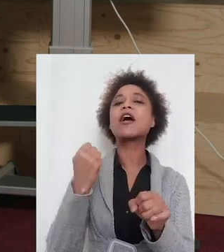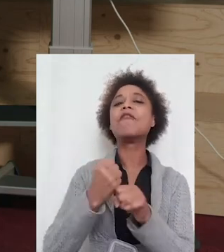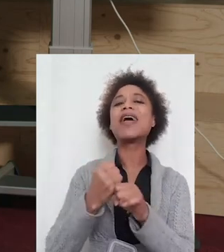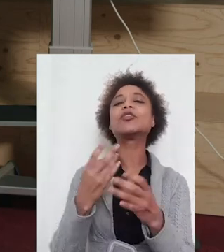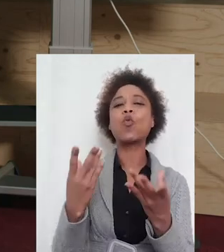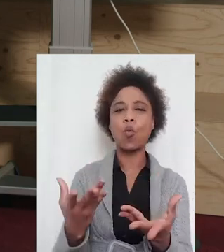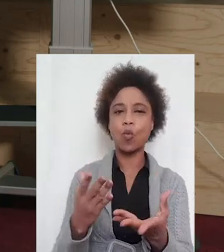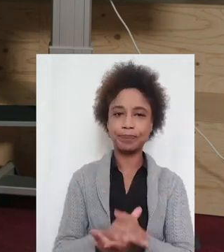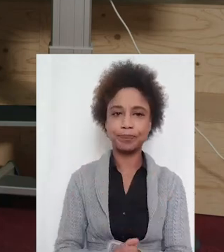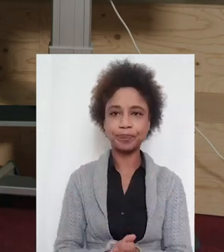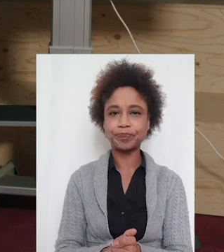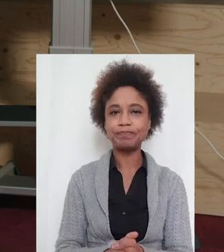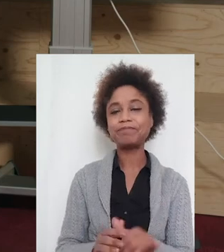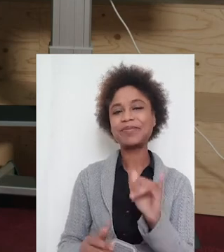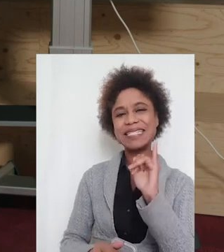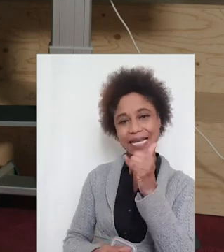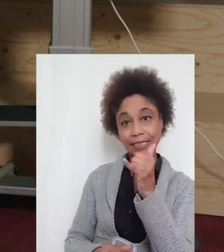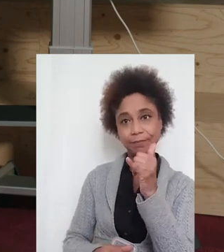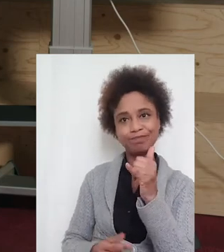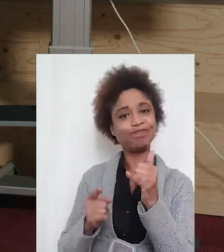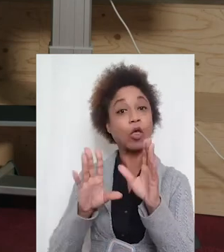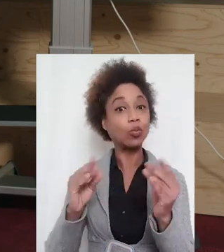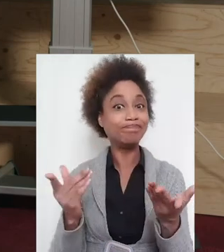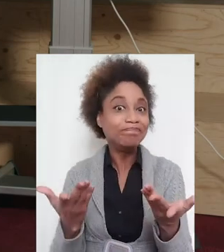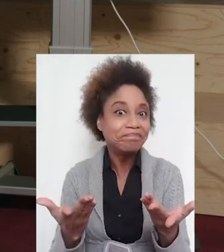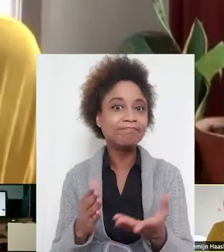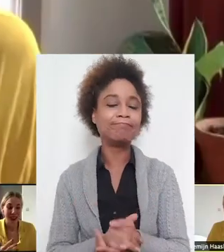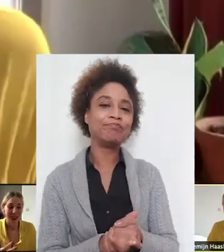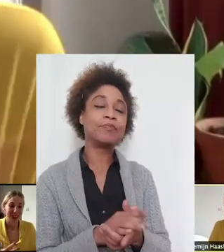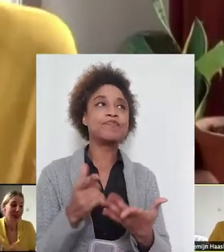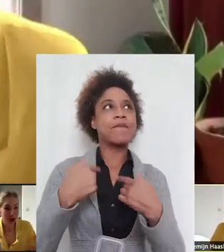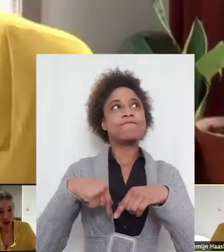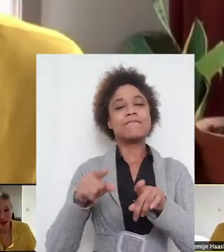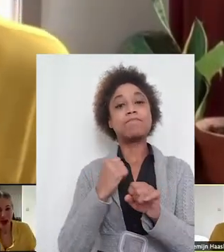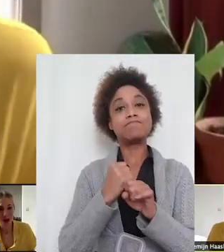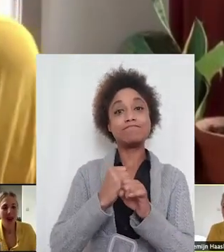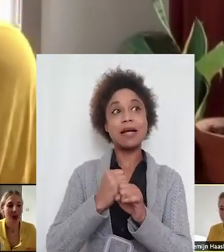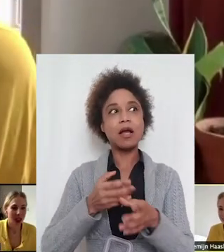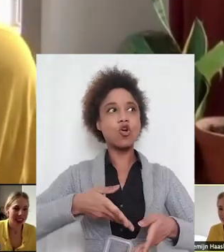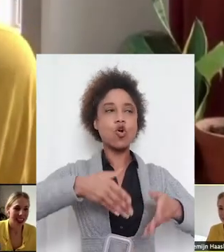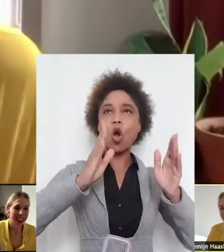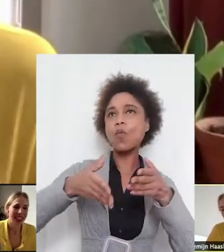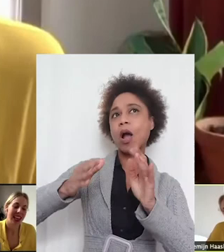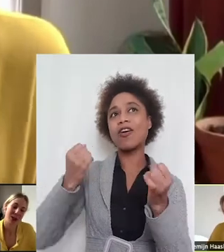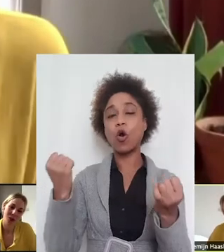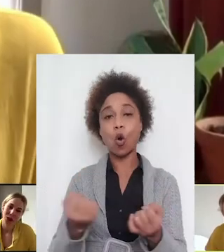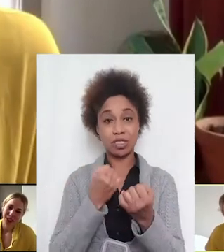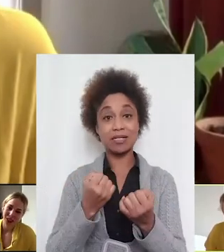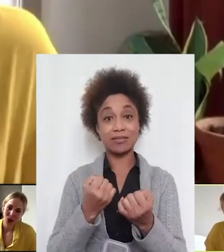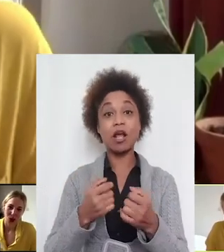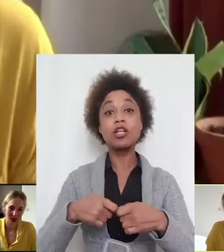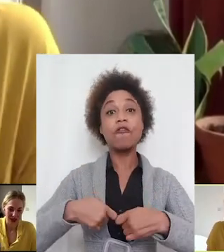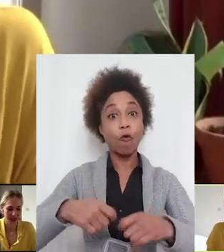hebben. Yes. Wat doen we? We maken onze gebouwen, de organisatie en de